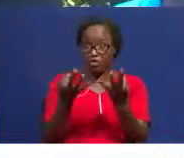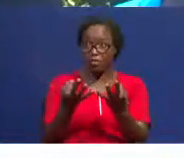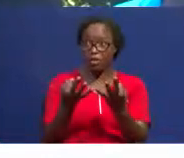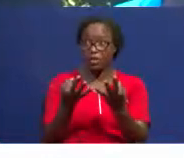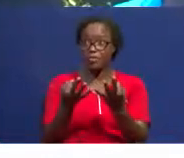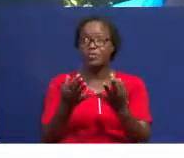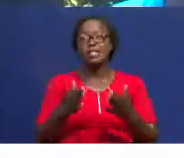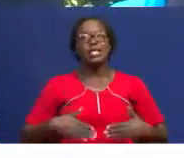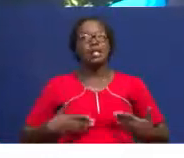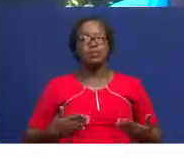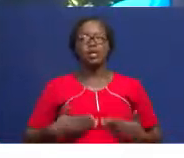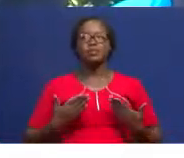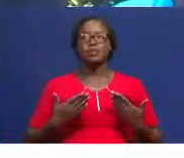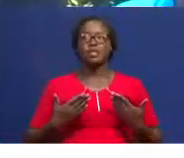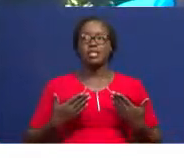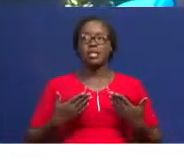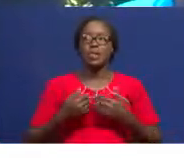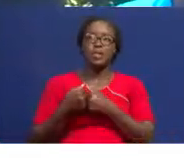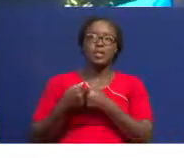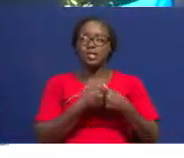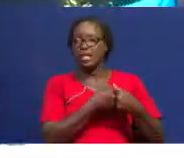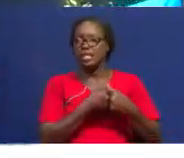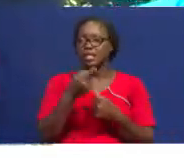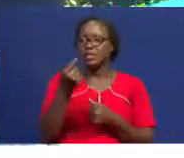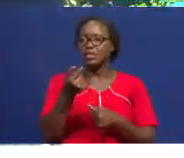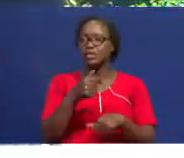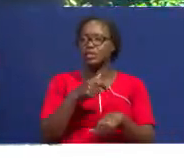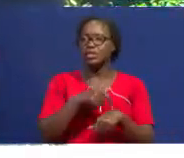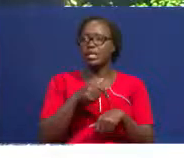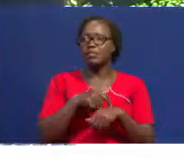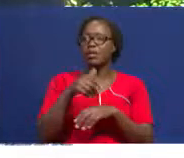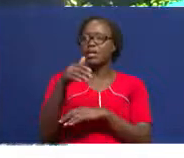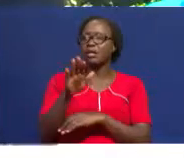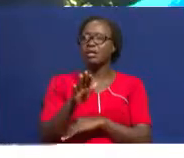mimi niko na furaha. Ilikuwa challenge kidogo wakati mtoto alikuwa